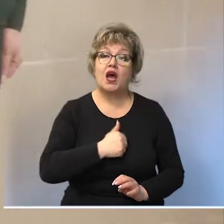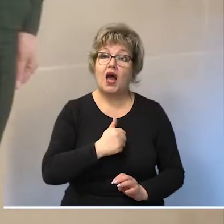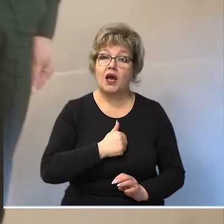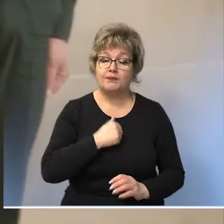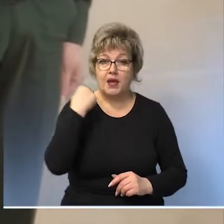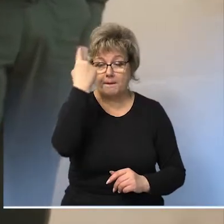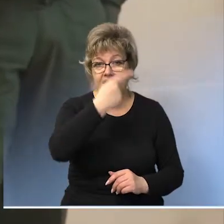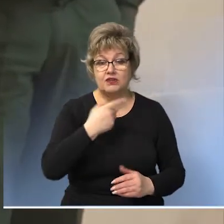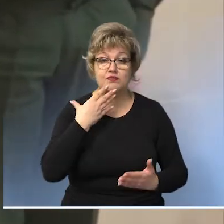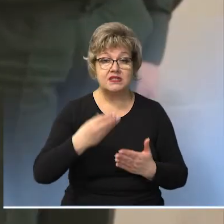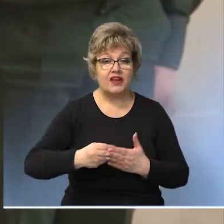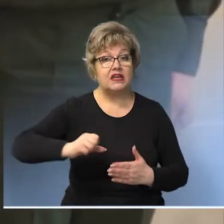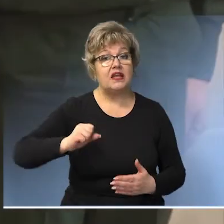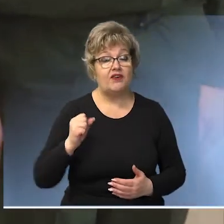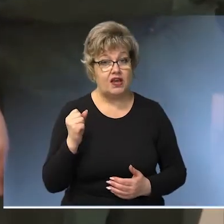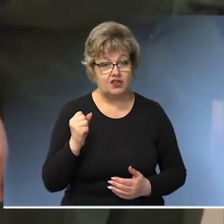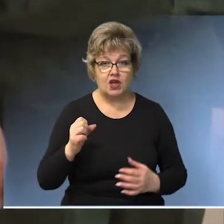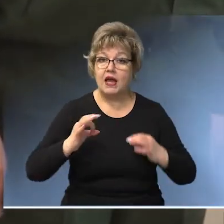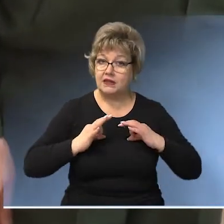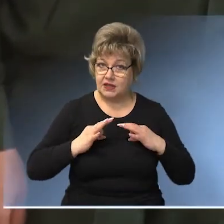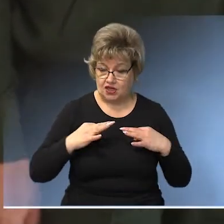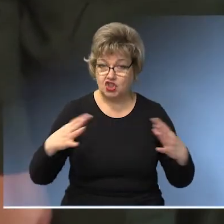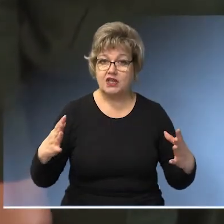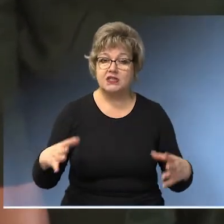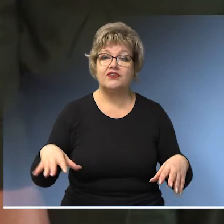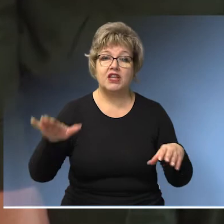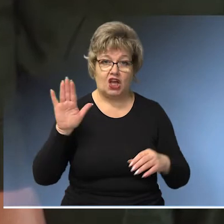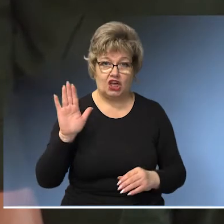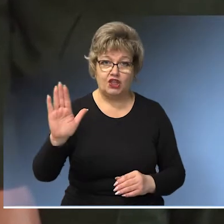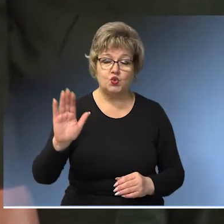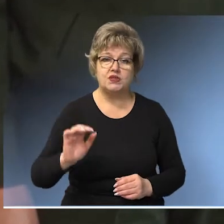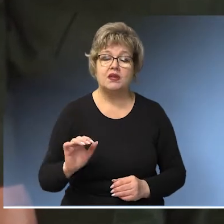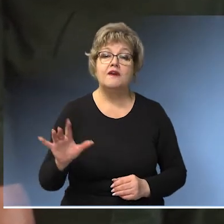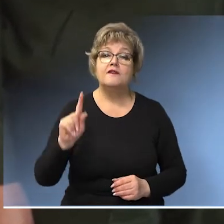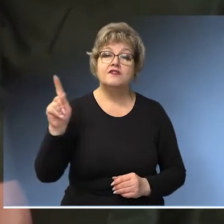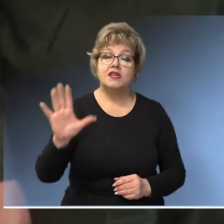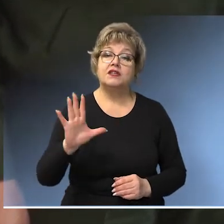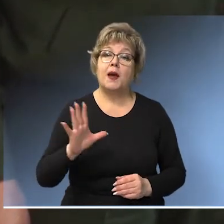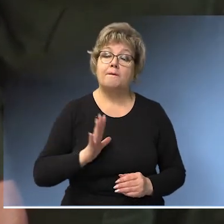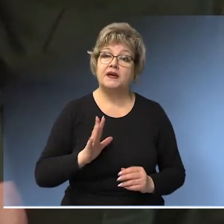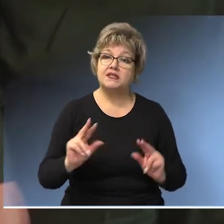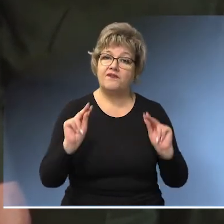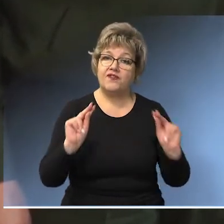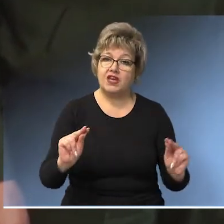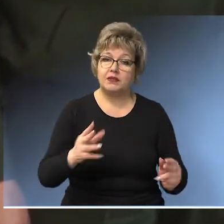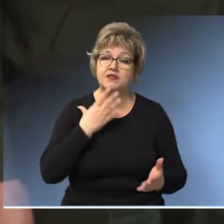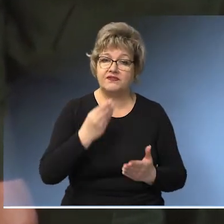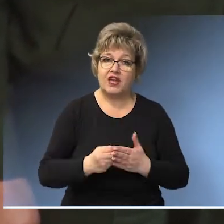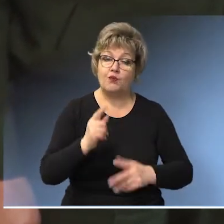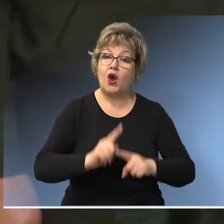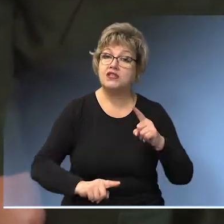юнармии, перед лицом своих товарищей, торжественно клянусь всегда быть верным